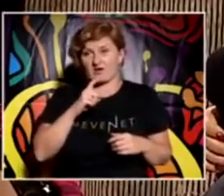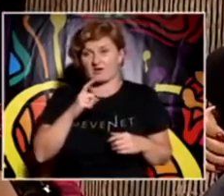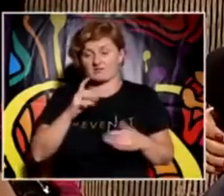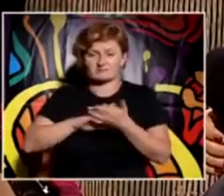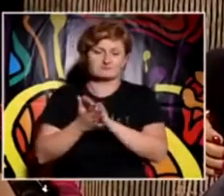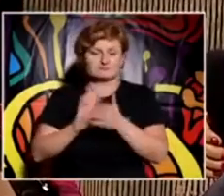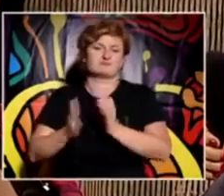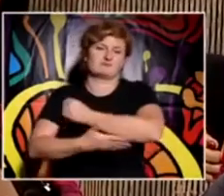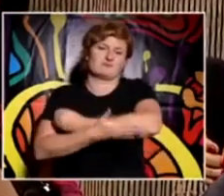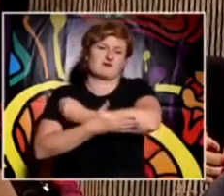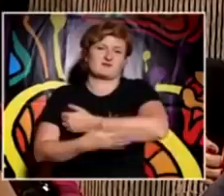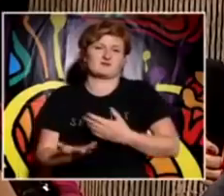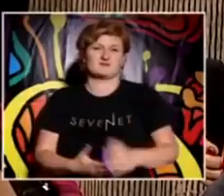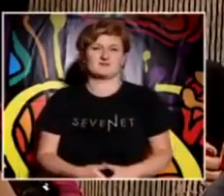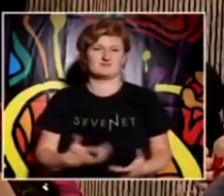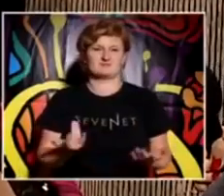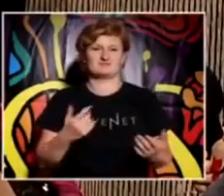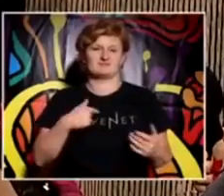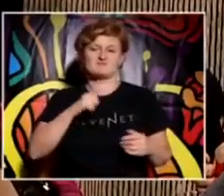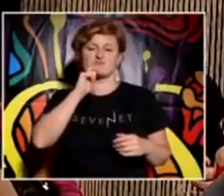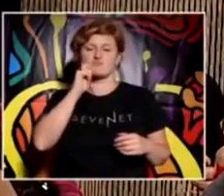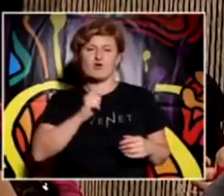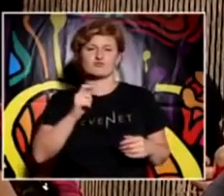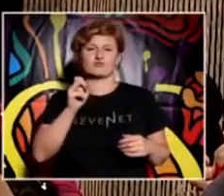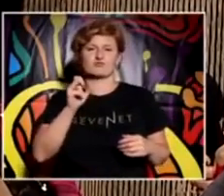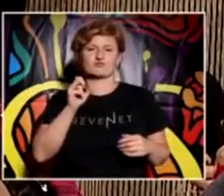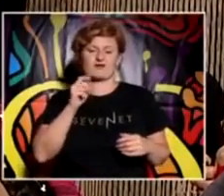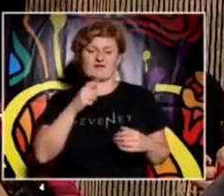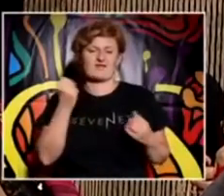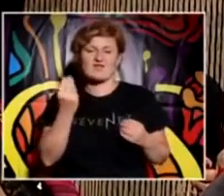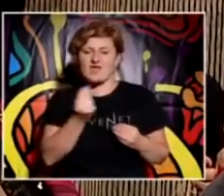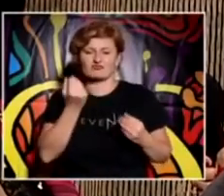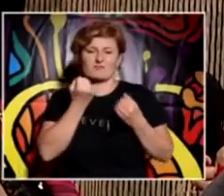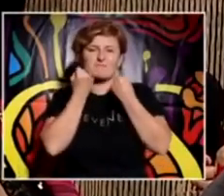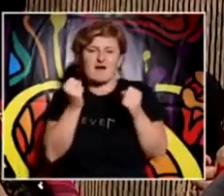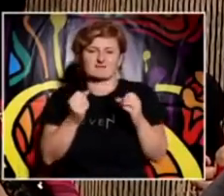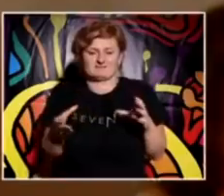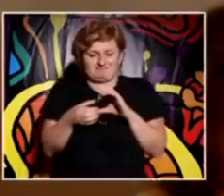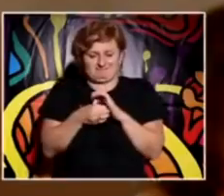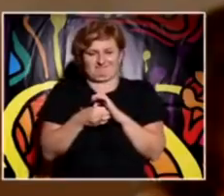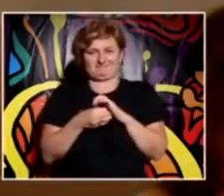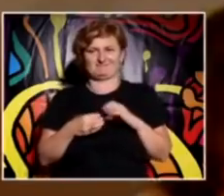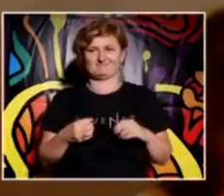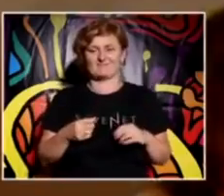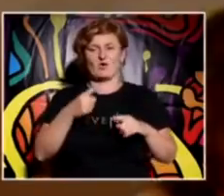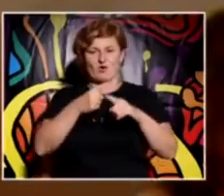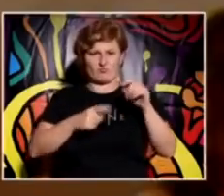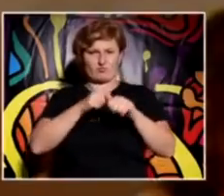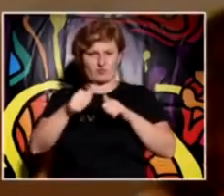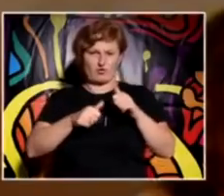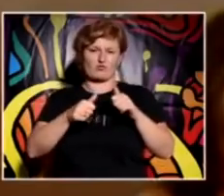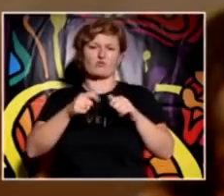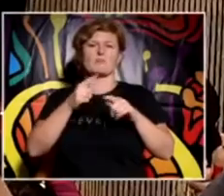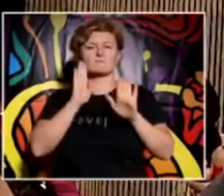razem pomagaliśmy, więc nie mówię, ta podróż naprawdę tylko nas bardziej złączyła, bym powiedziała. To pół roku to jest takie optimum wasze? Właśnie